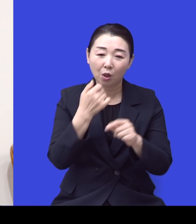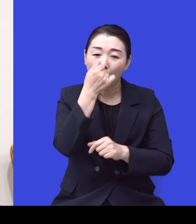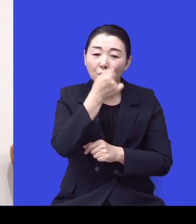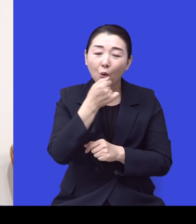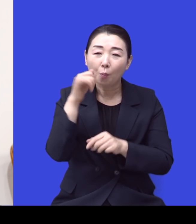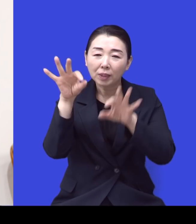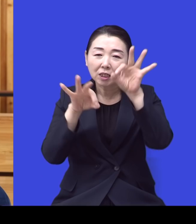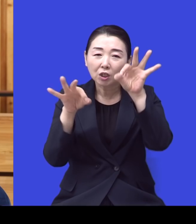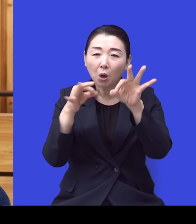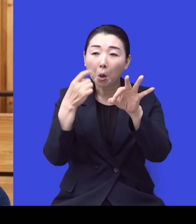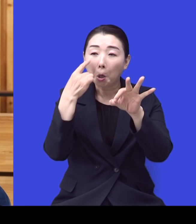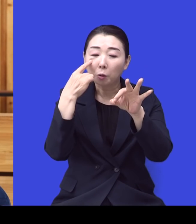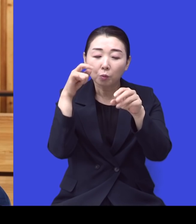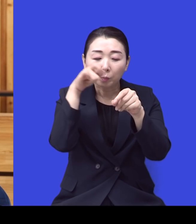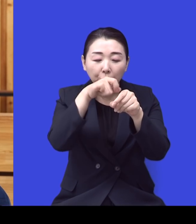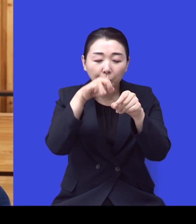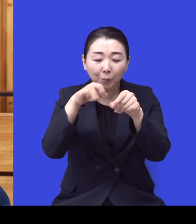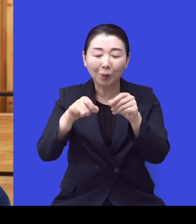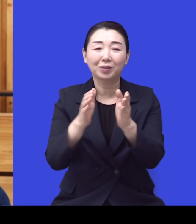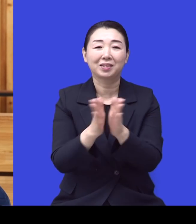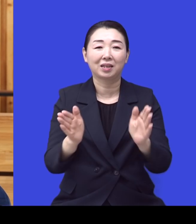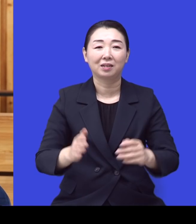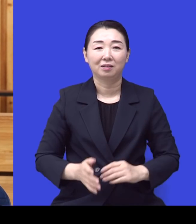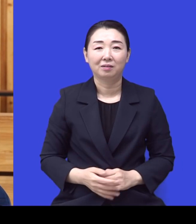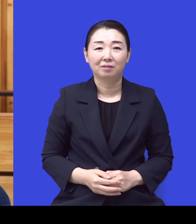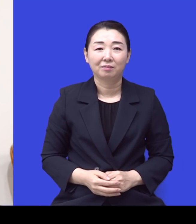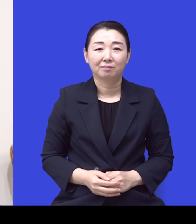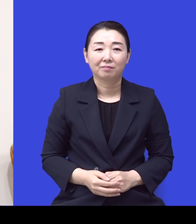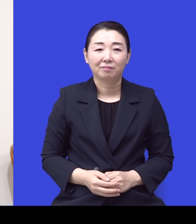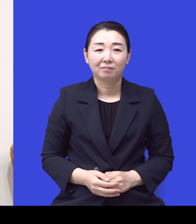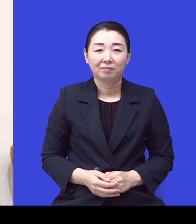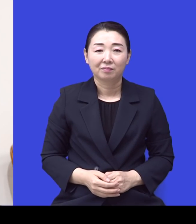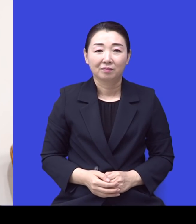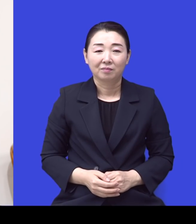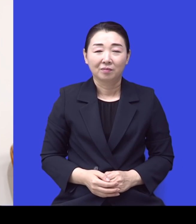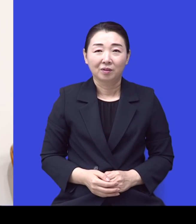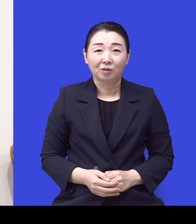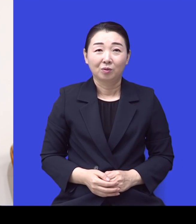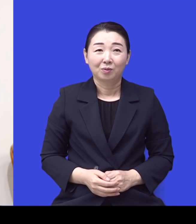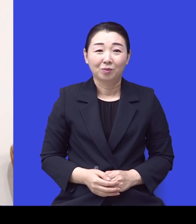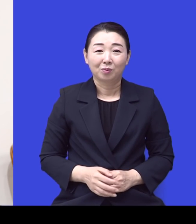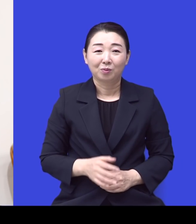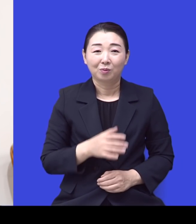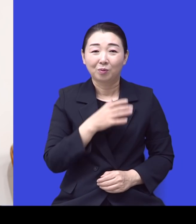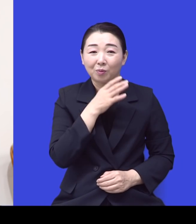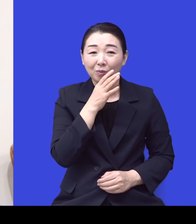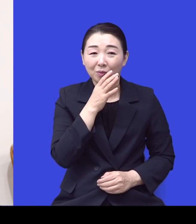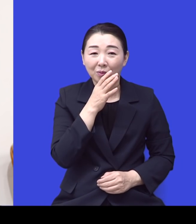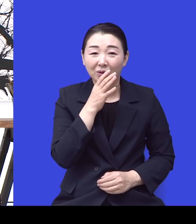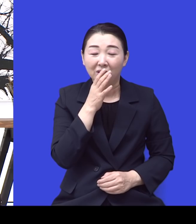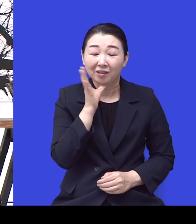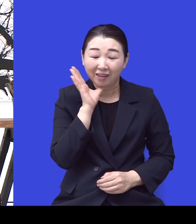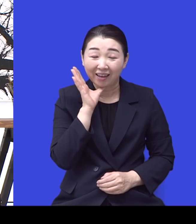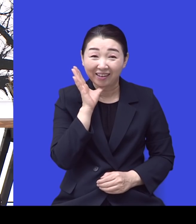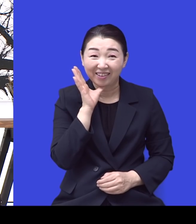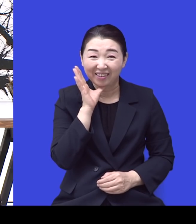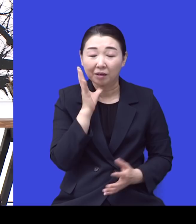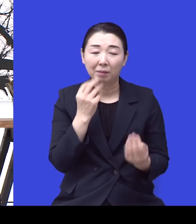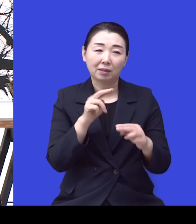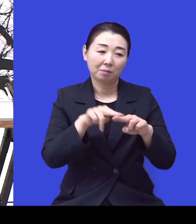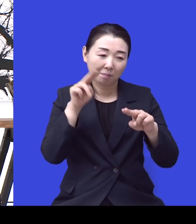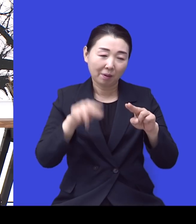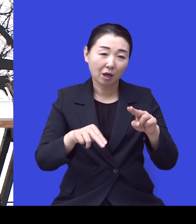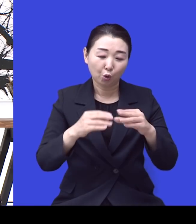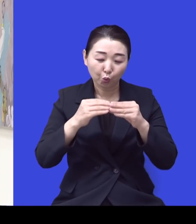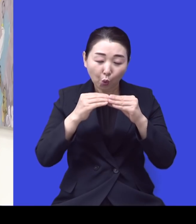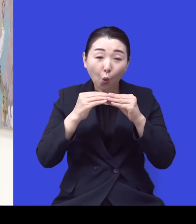가서 시작하시고 거기서 또 나이 들었다고 나오시니까 야구르트를 장사하죠. 그래서 제가 어린